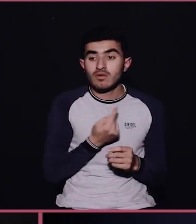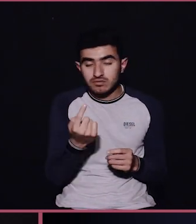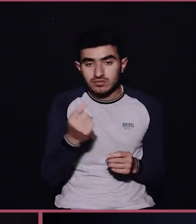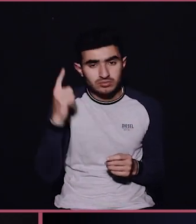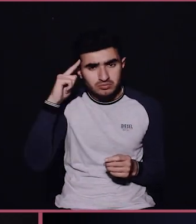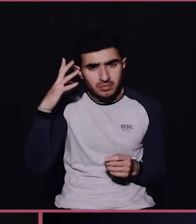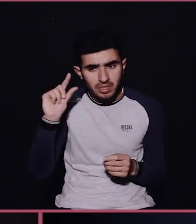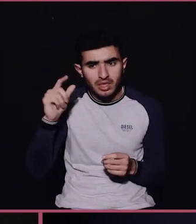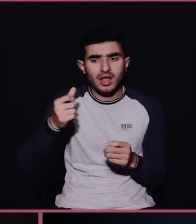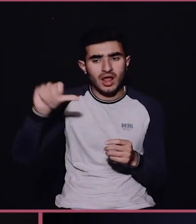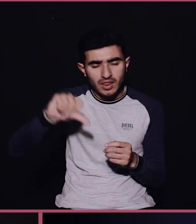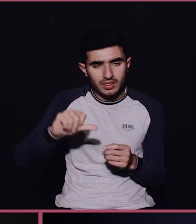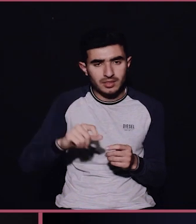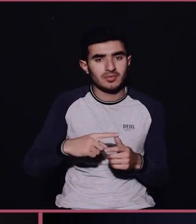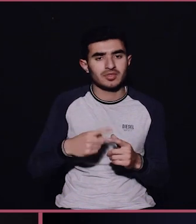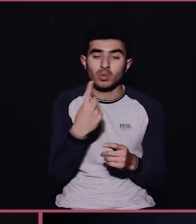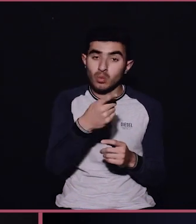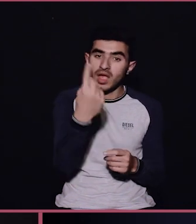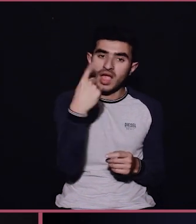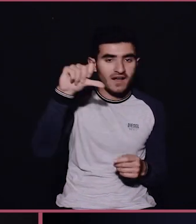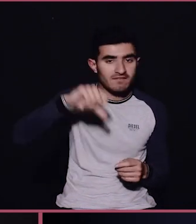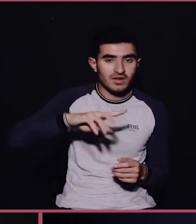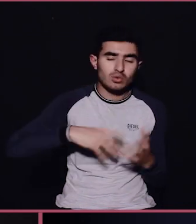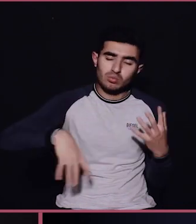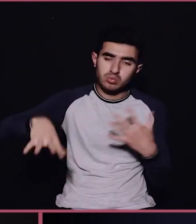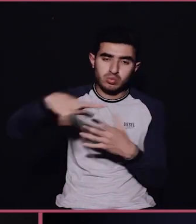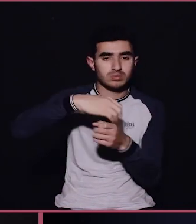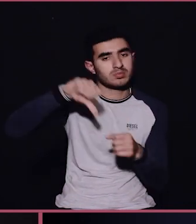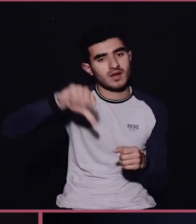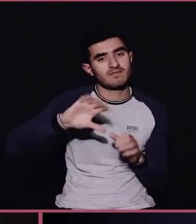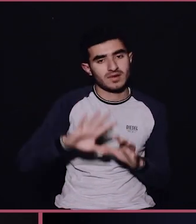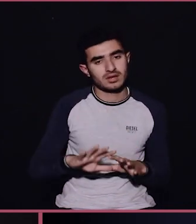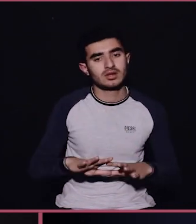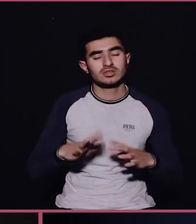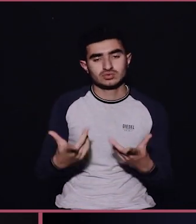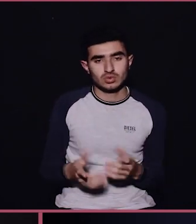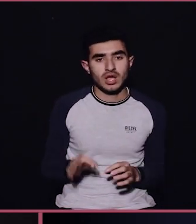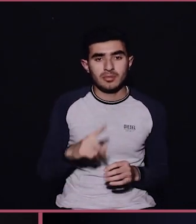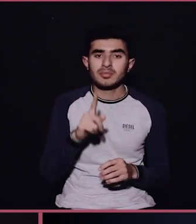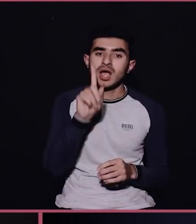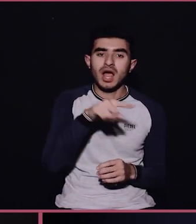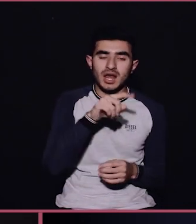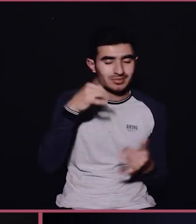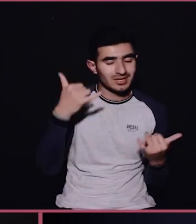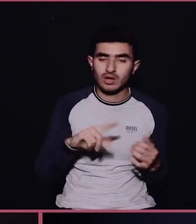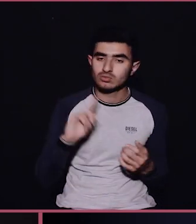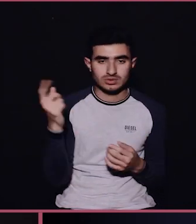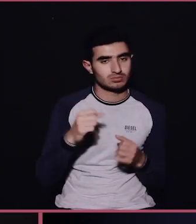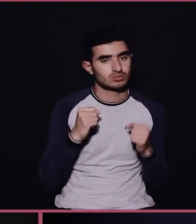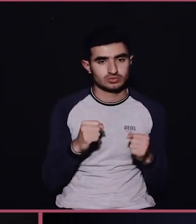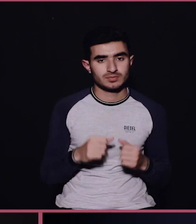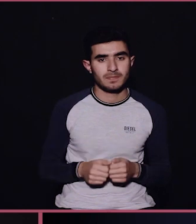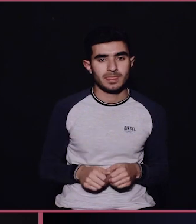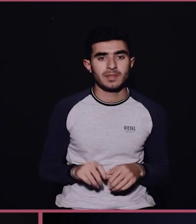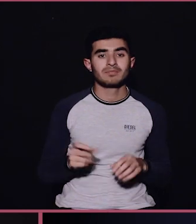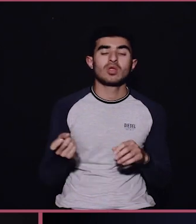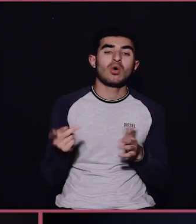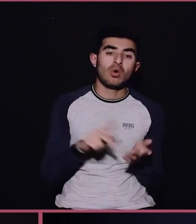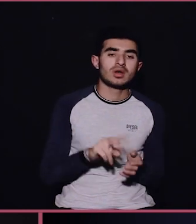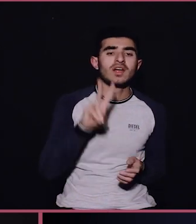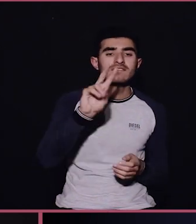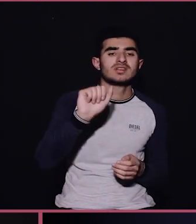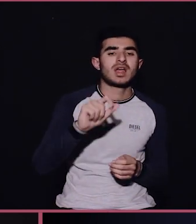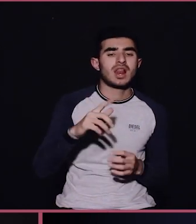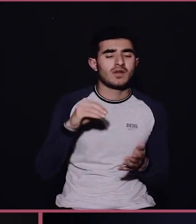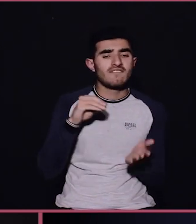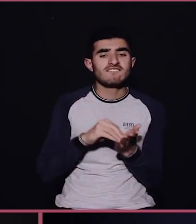not just your failure. वो पूरी इंडस्ट्री का फेलियर है, बिकॉज इस इंडस्ट्री को भी सक्सेस स्टोरीज़ की ज़रूरत है, पॉजिटिव ट्रांजैक्शन की ज़रूरत है, कॉन्ट्रीब्यूशंस की ज़रूरत है. अब ये वाली